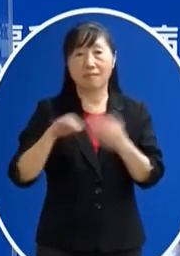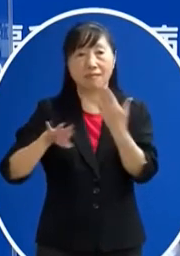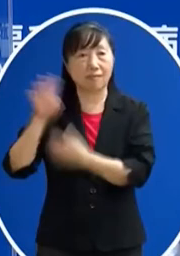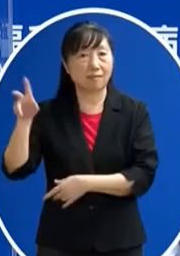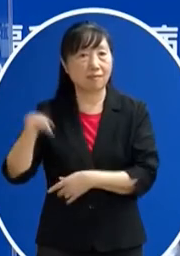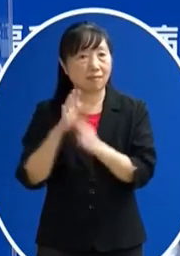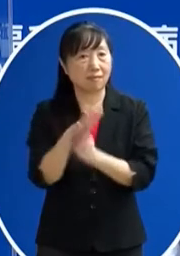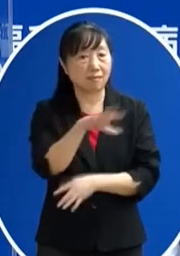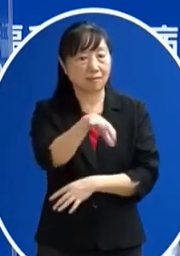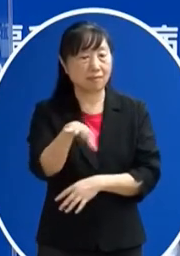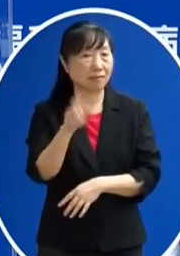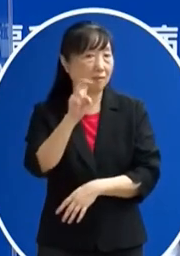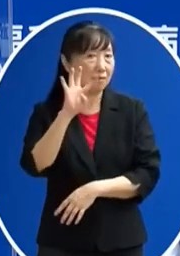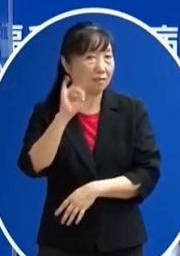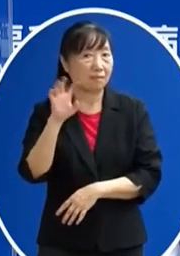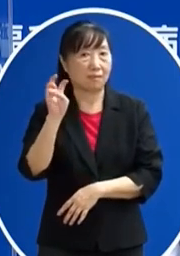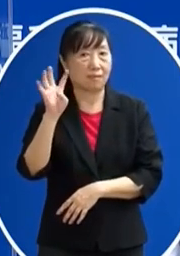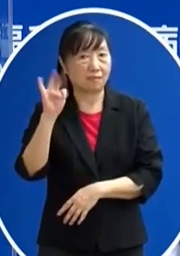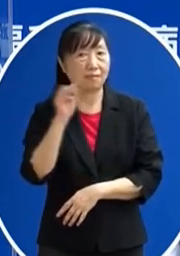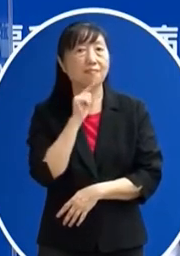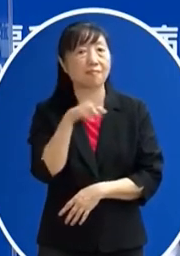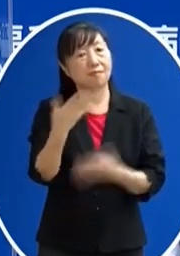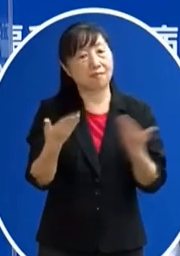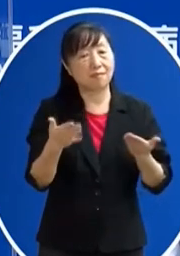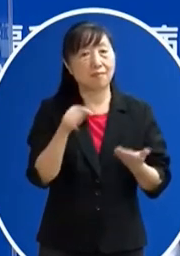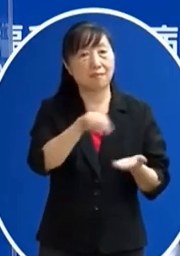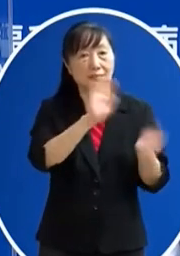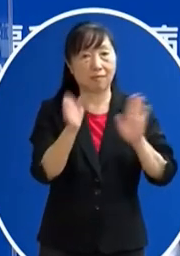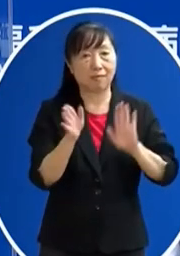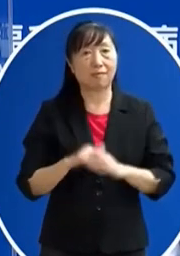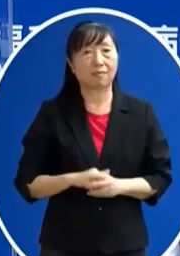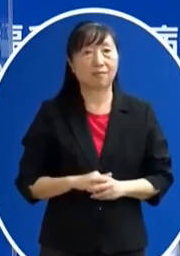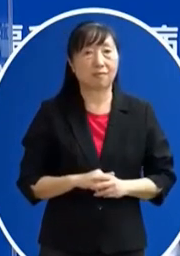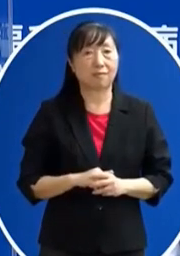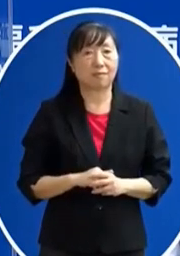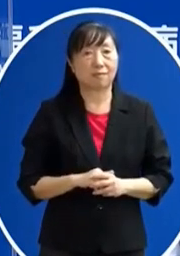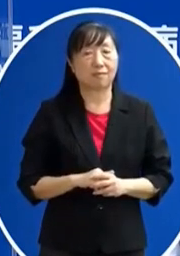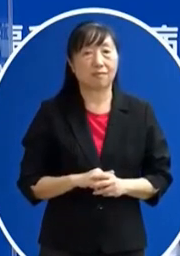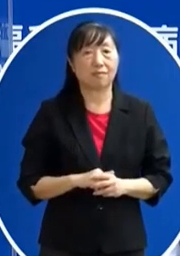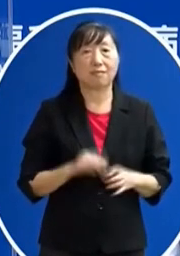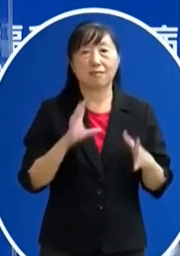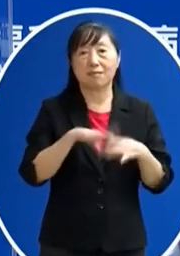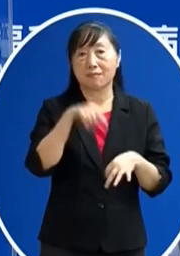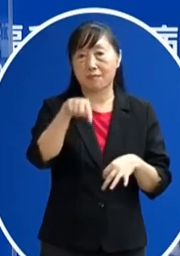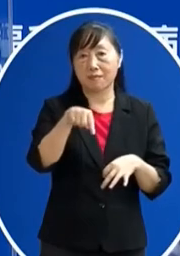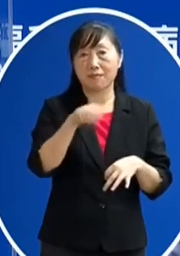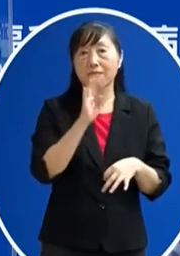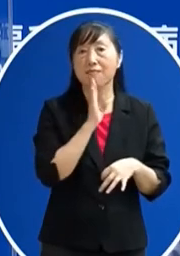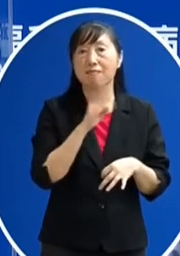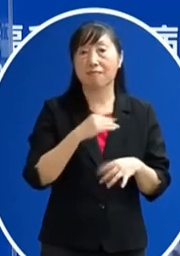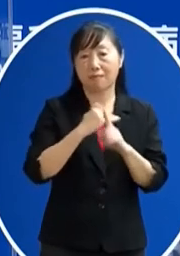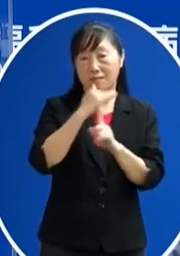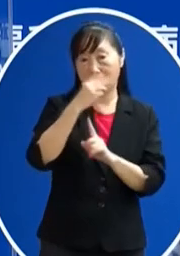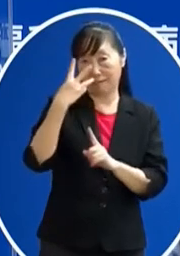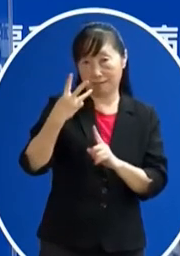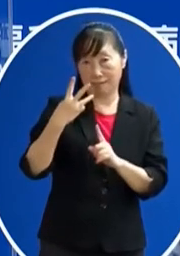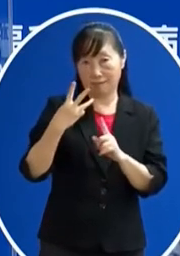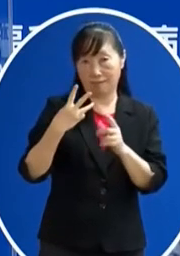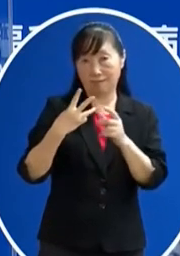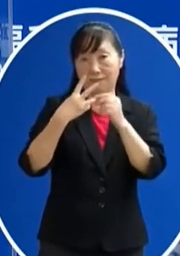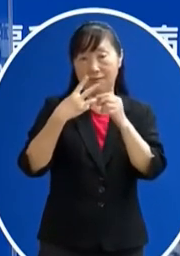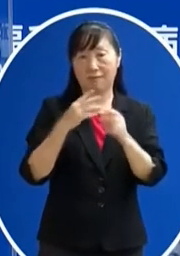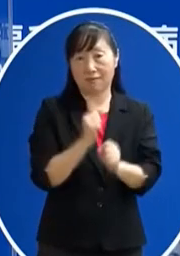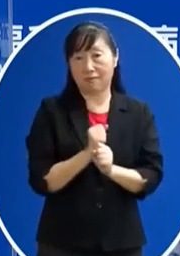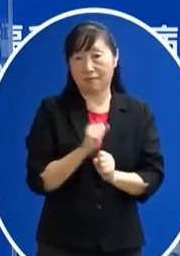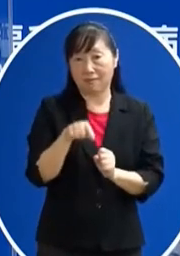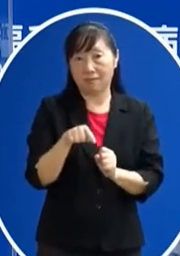是20几例到30几例哈，大概在这个区间。那因为基本整体在3级的警戒，哈 ，CT 值